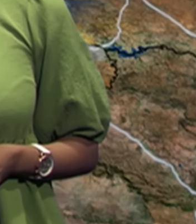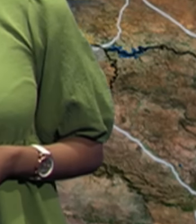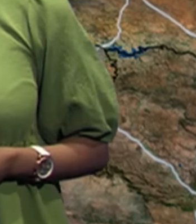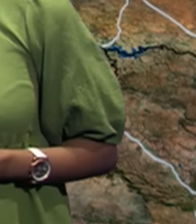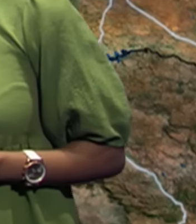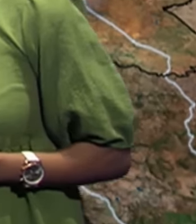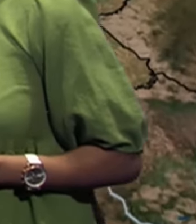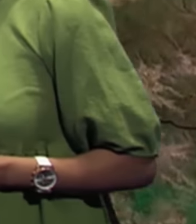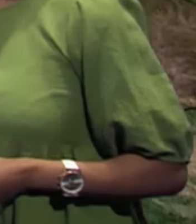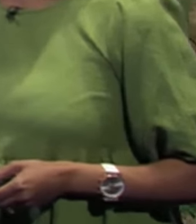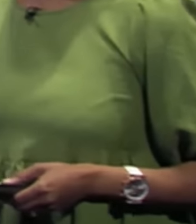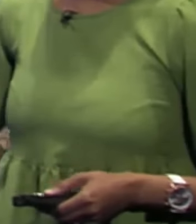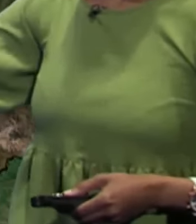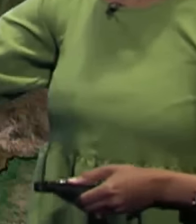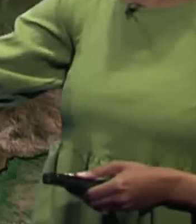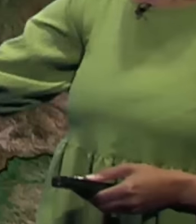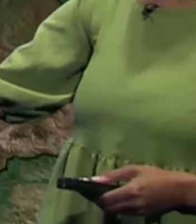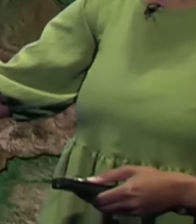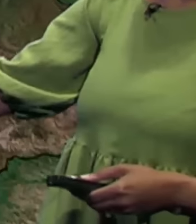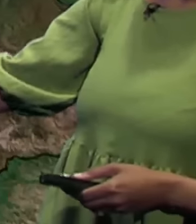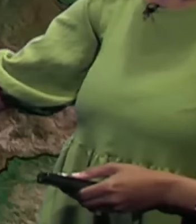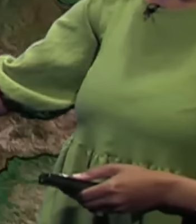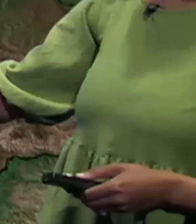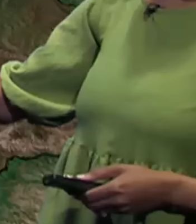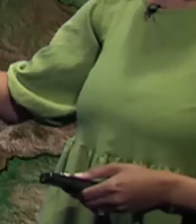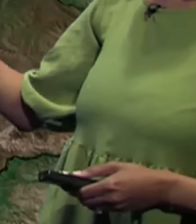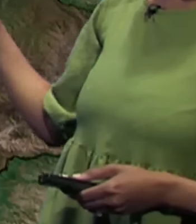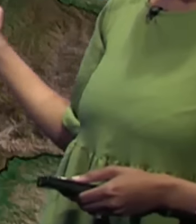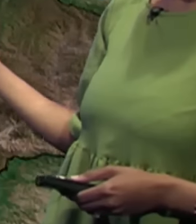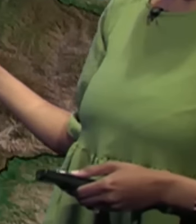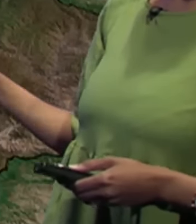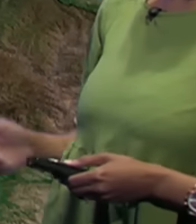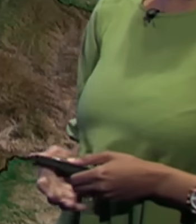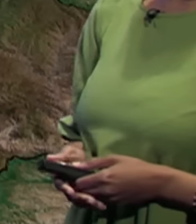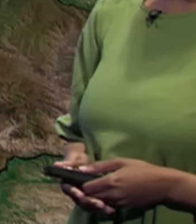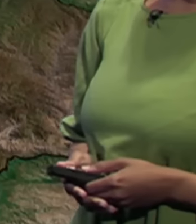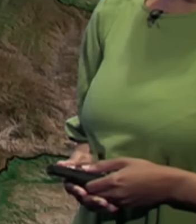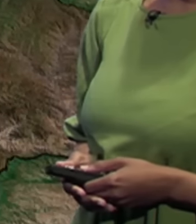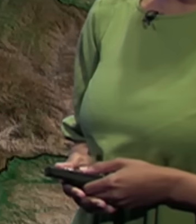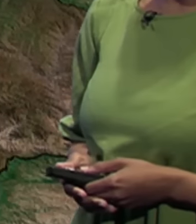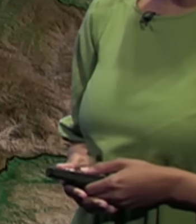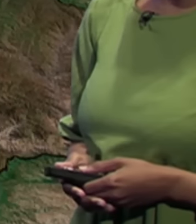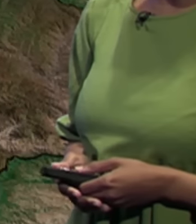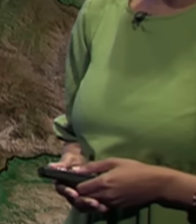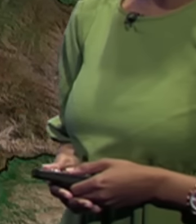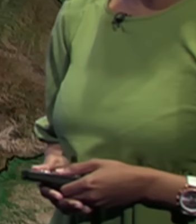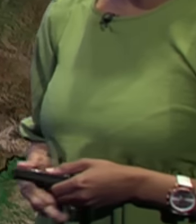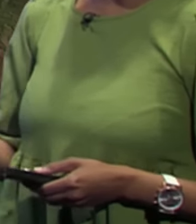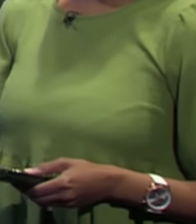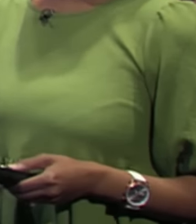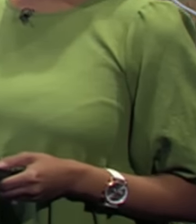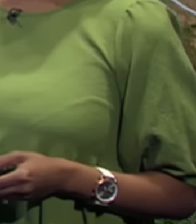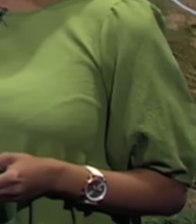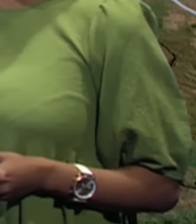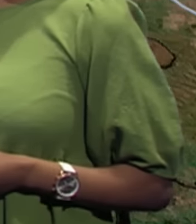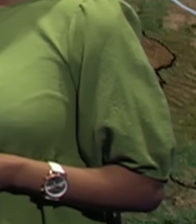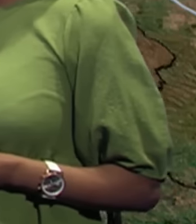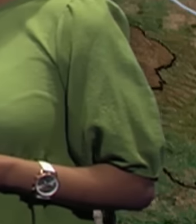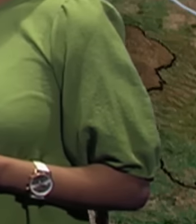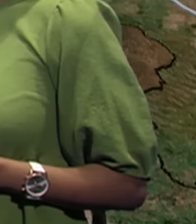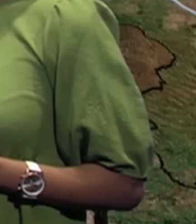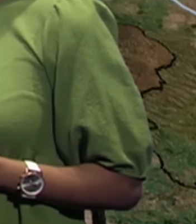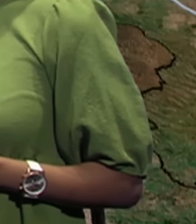le 28 fa re lebella mo Free State go tla nna le pula Bethlehem ke digata di le 12 go a go di le 21 Viepenar